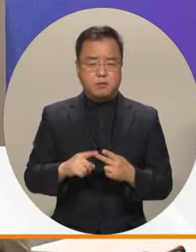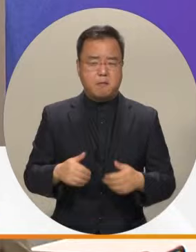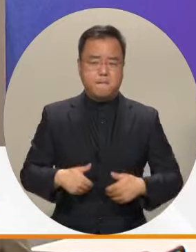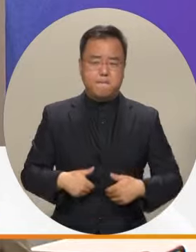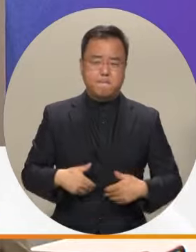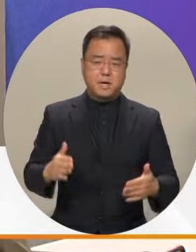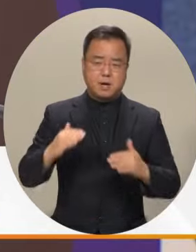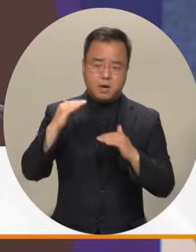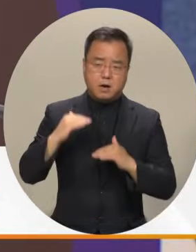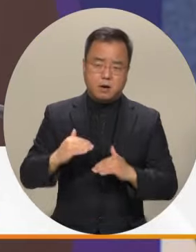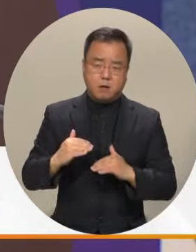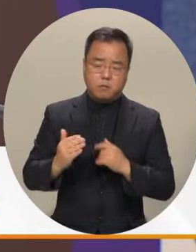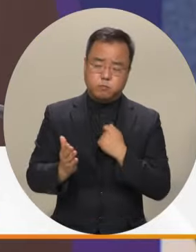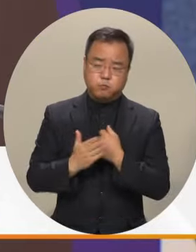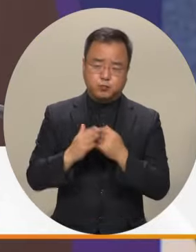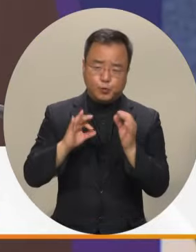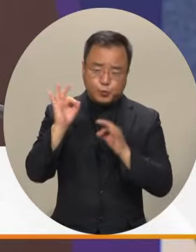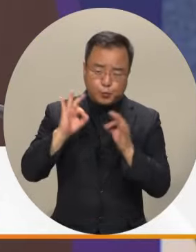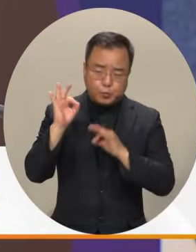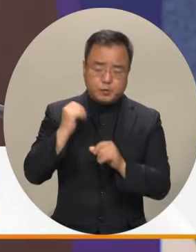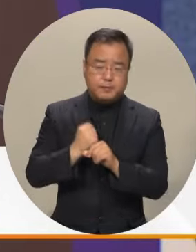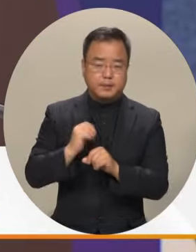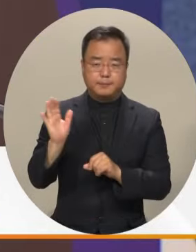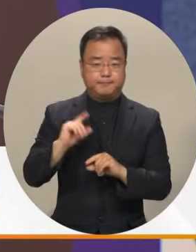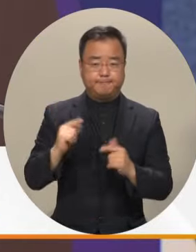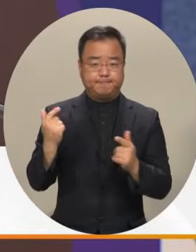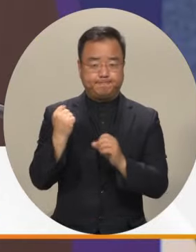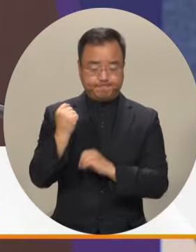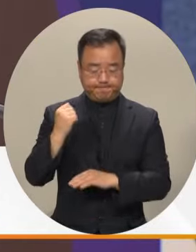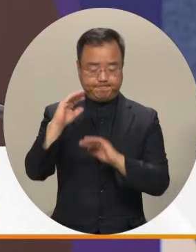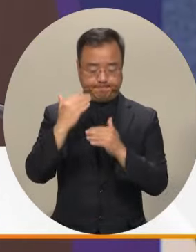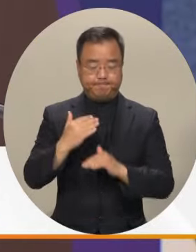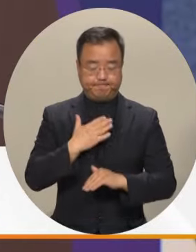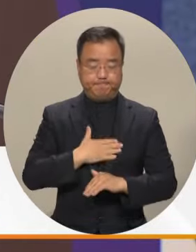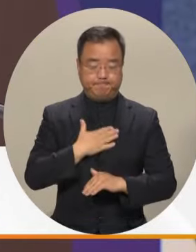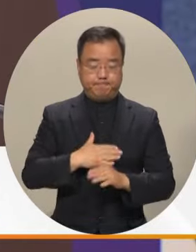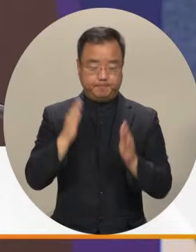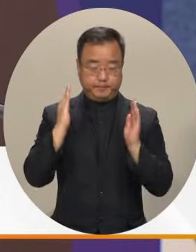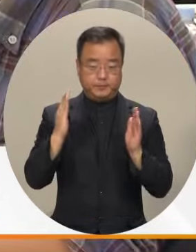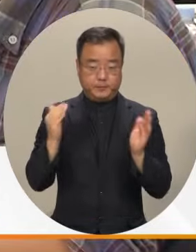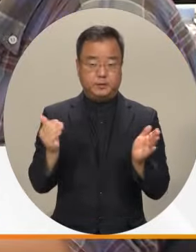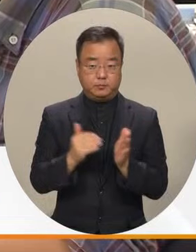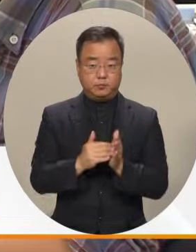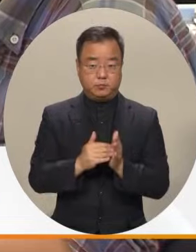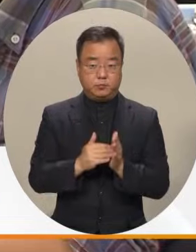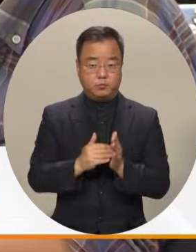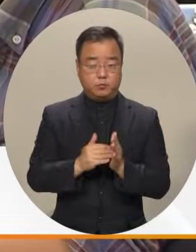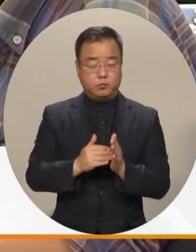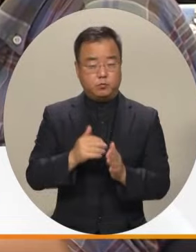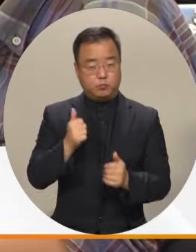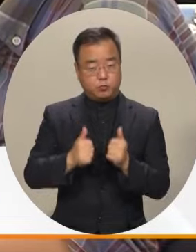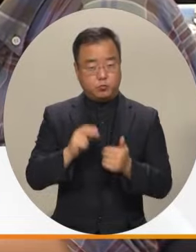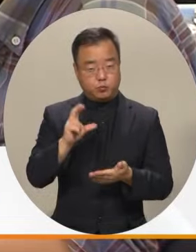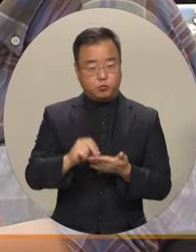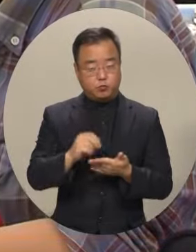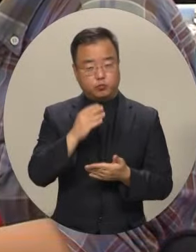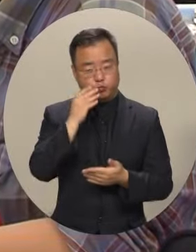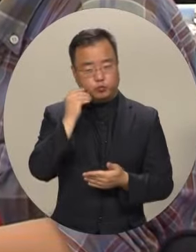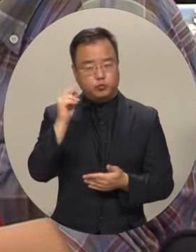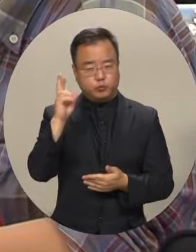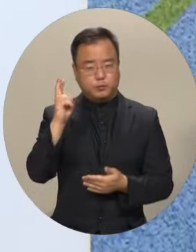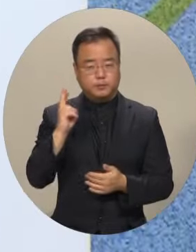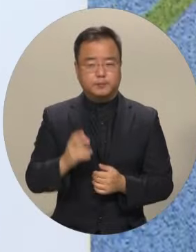유발하진 않았습니다 기본 개념을 충실히 학습한 학생들이라면 수월하게 풀 수 있는 문제를 출제했다는